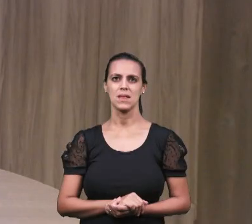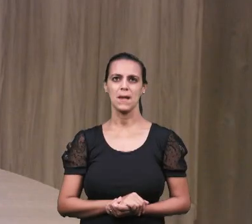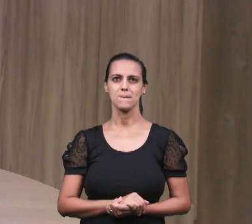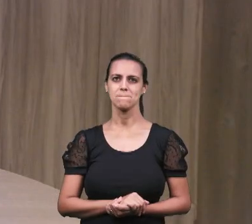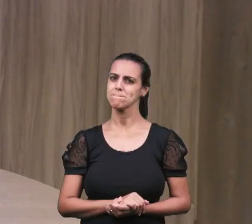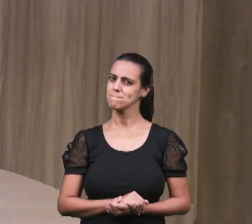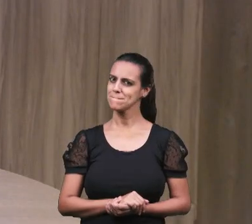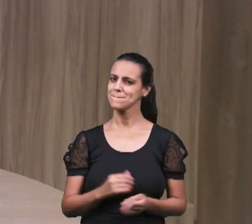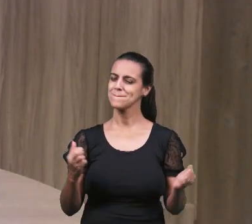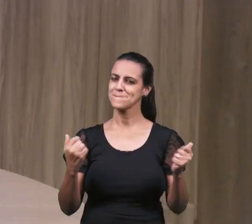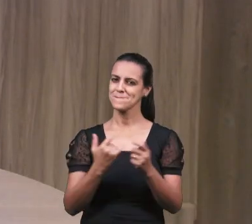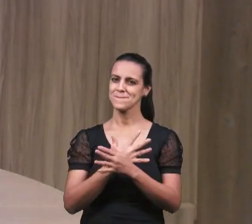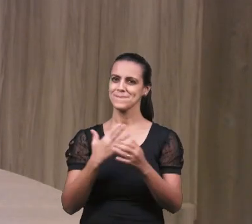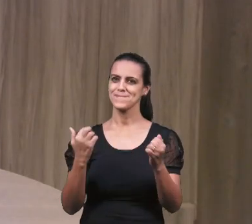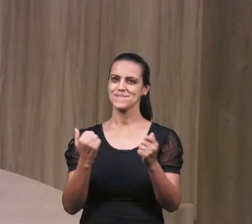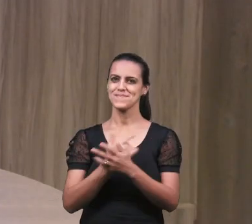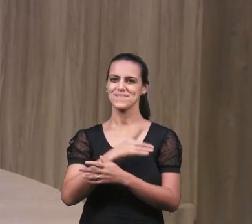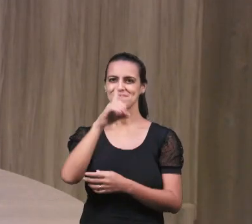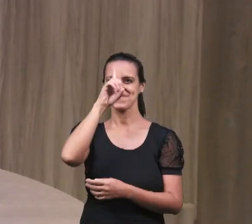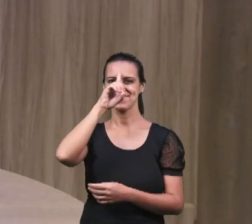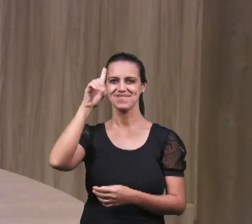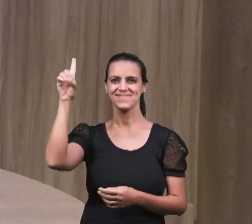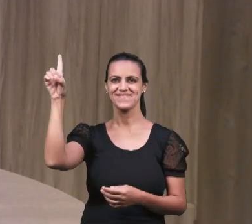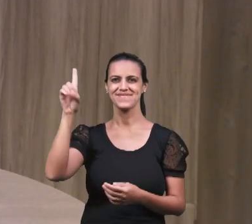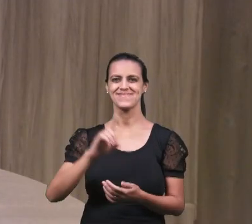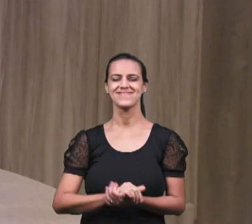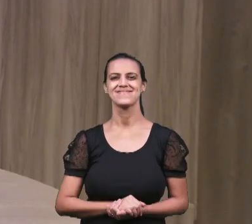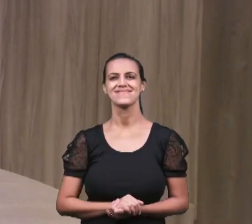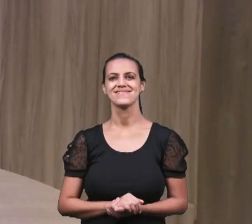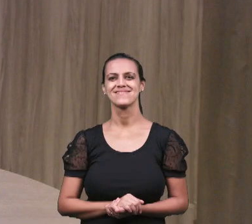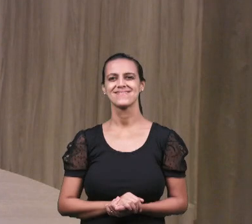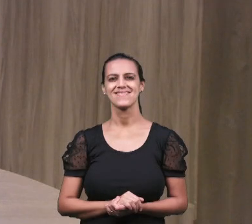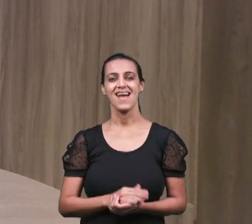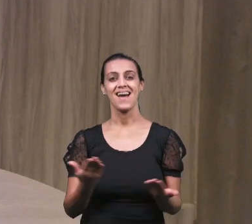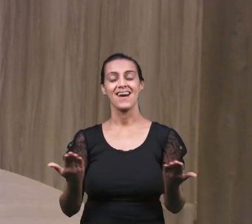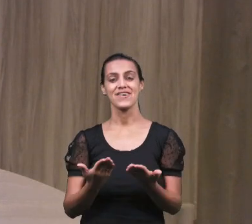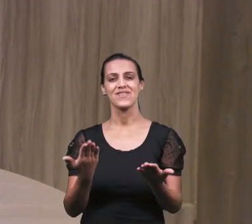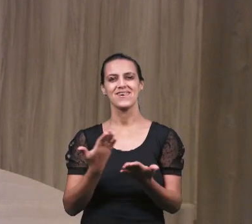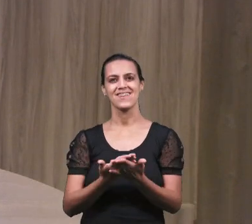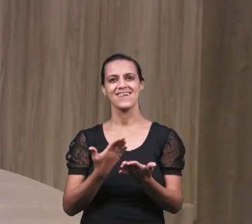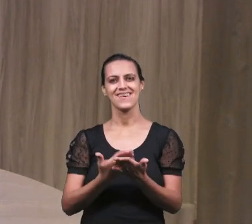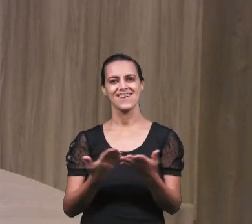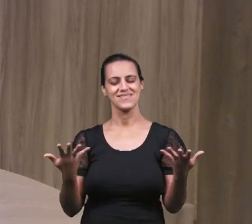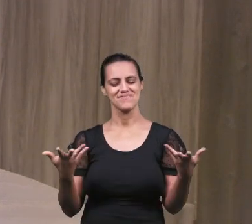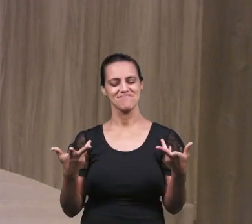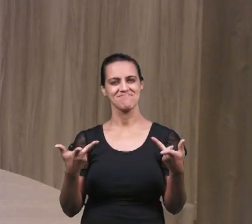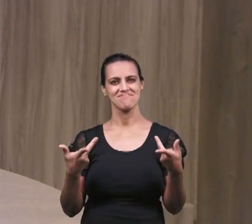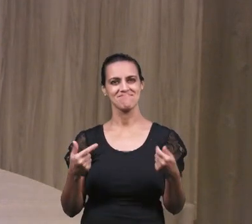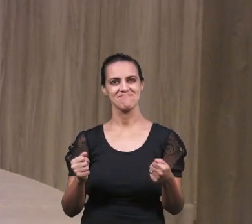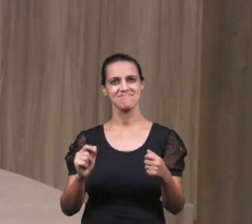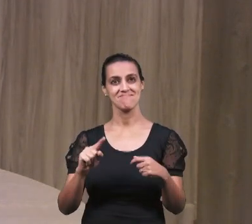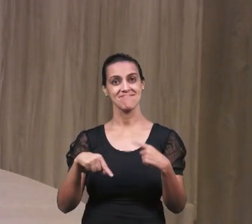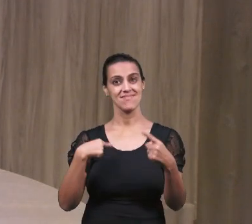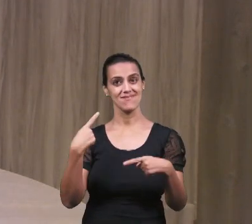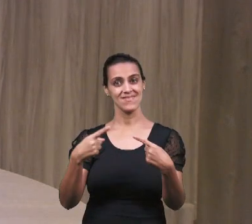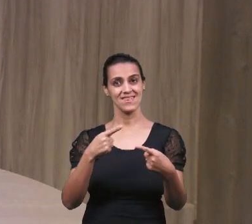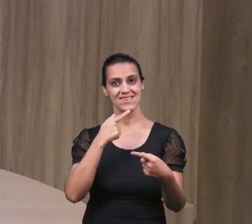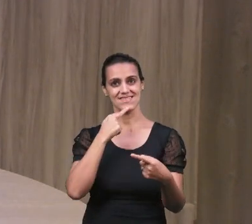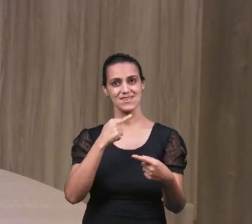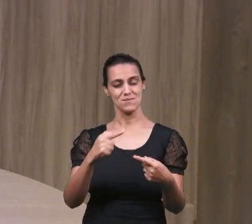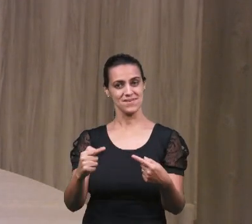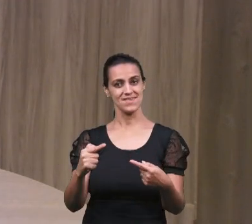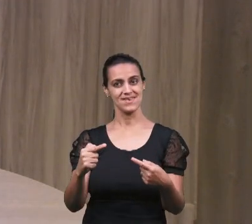fédéral. Gloire à Dieu. Que vous puissiez avoir maintenant une étude merveilleuse. Et la